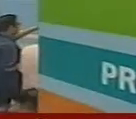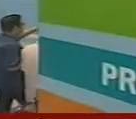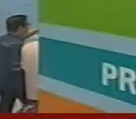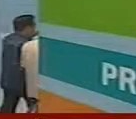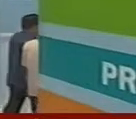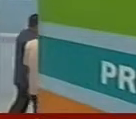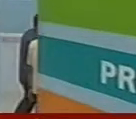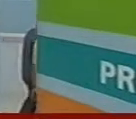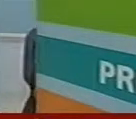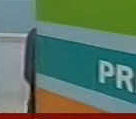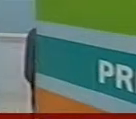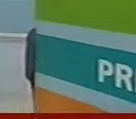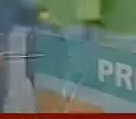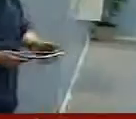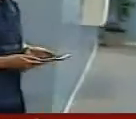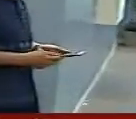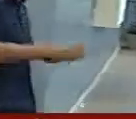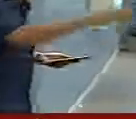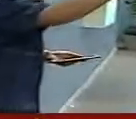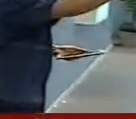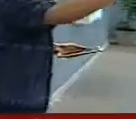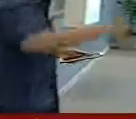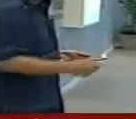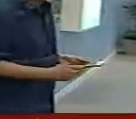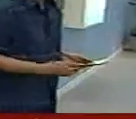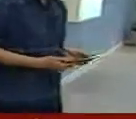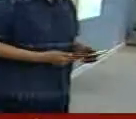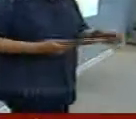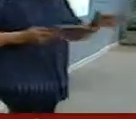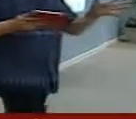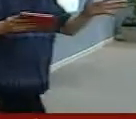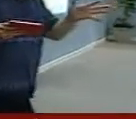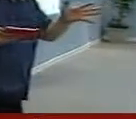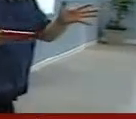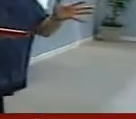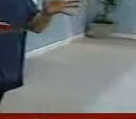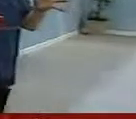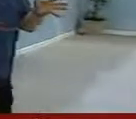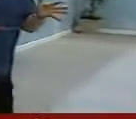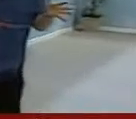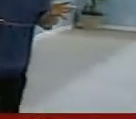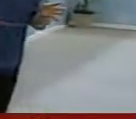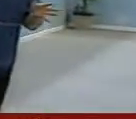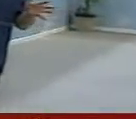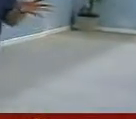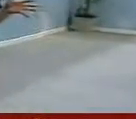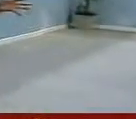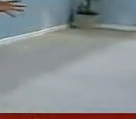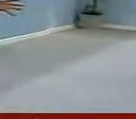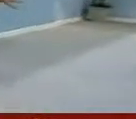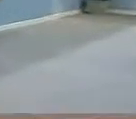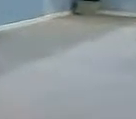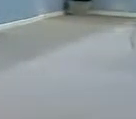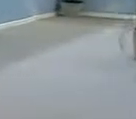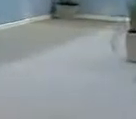องกันขนาดใหญ่ก็คือบอกว่า water should be stored ก็คือต้องมีการเก็บน้ำอ่ะการเก็บน้ำ คืออัน